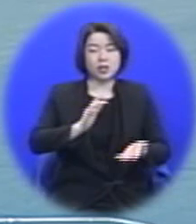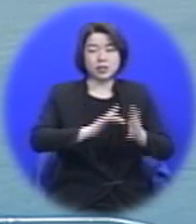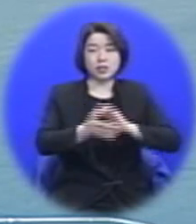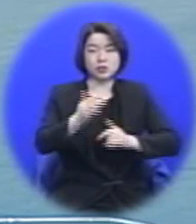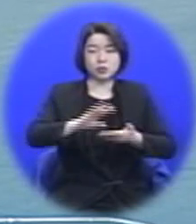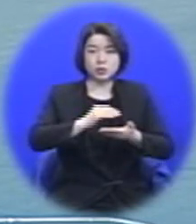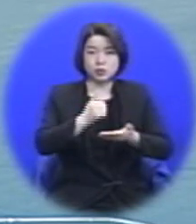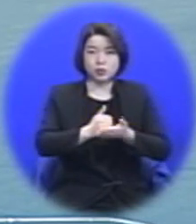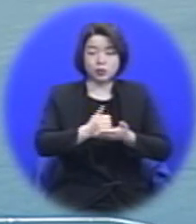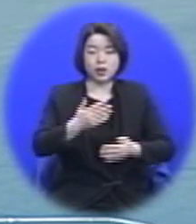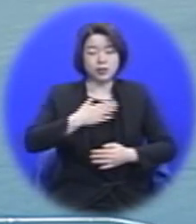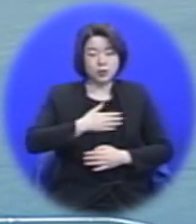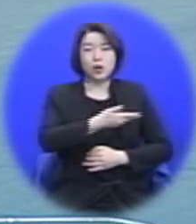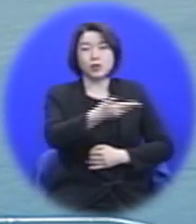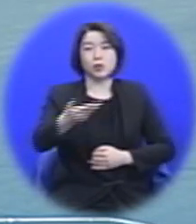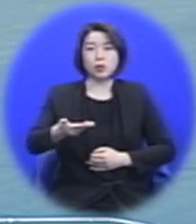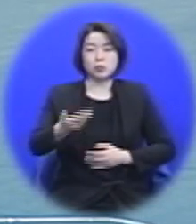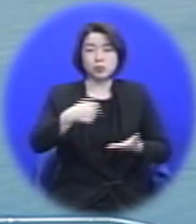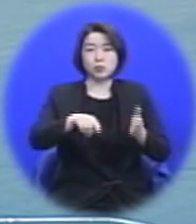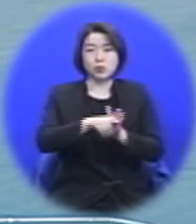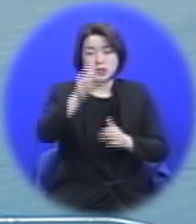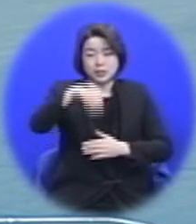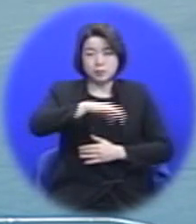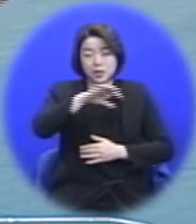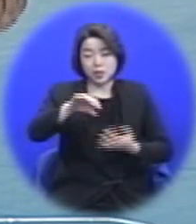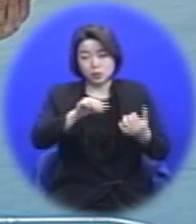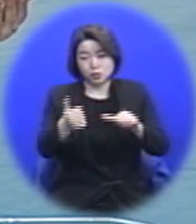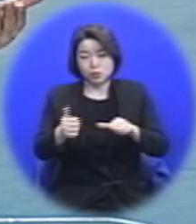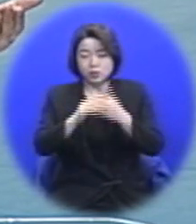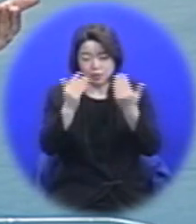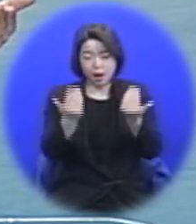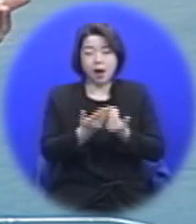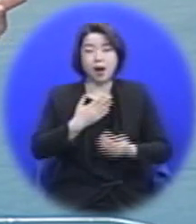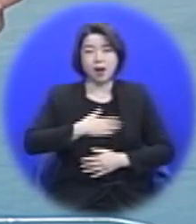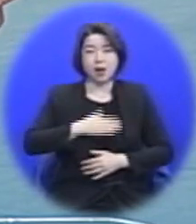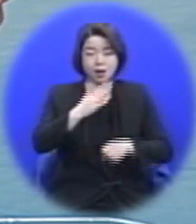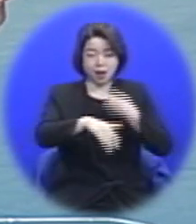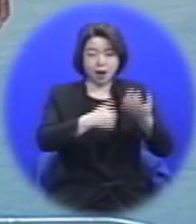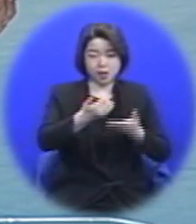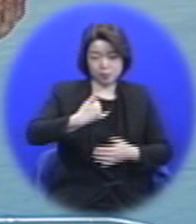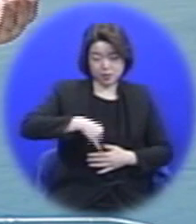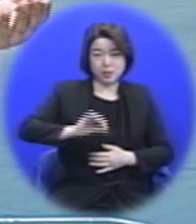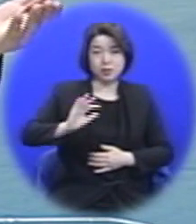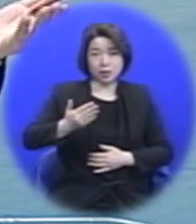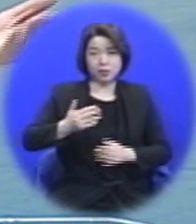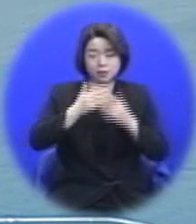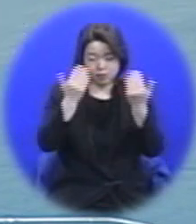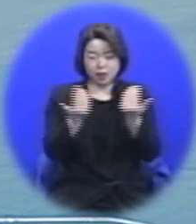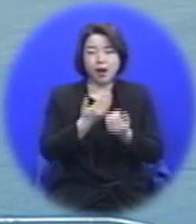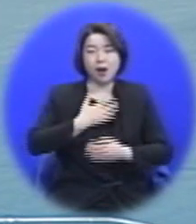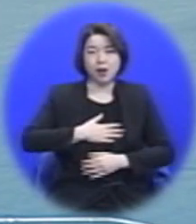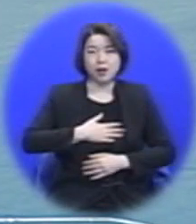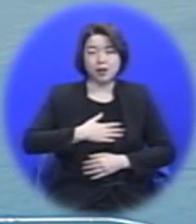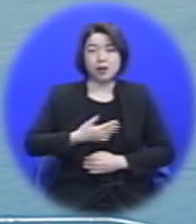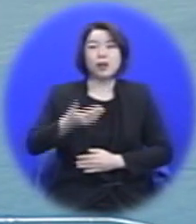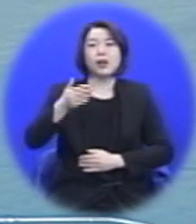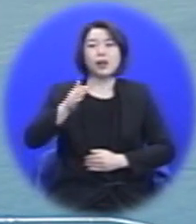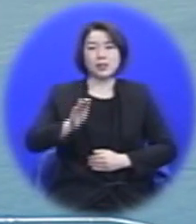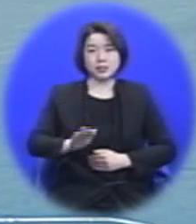여러분을 위해 십자가에 죽으셨다는 사실, 우리가 하나님의 자녀가 되었다는 사실. 그러나